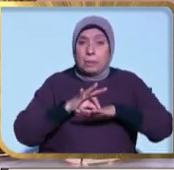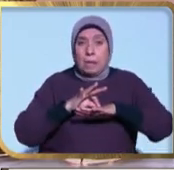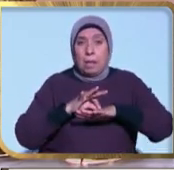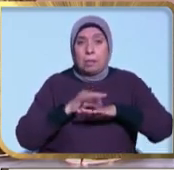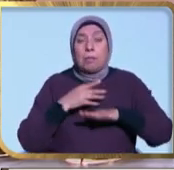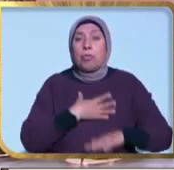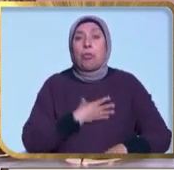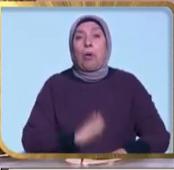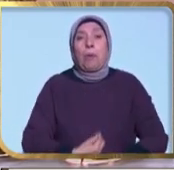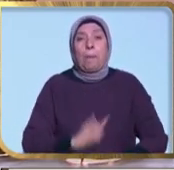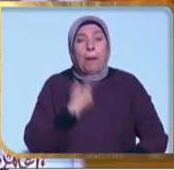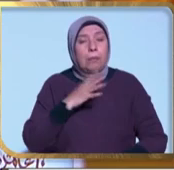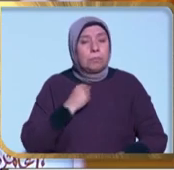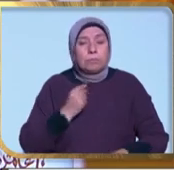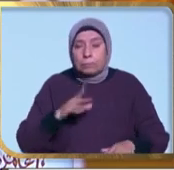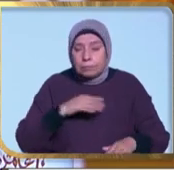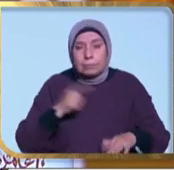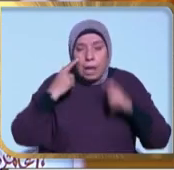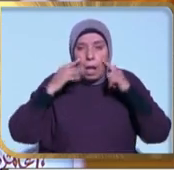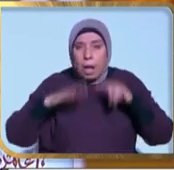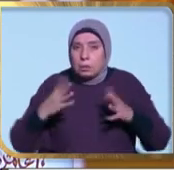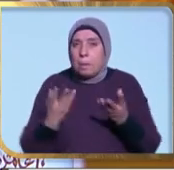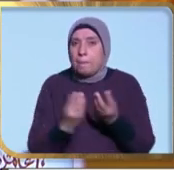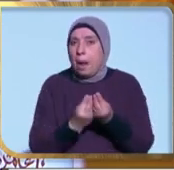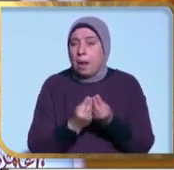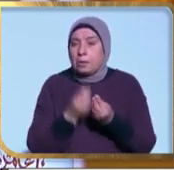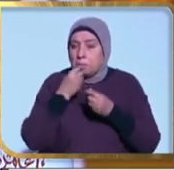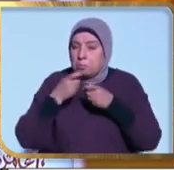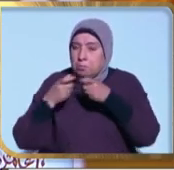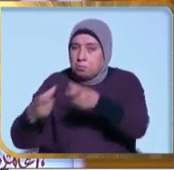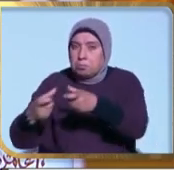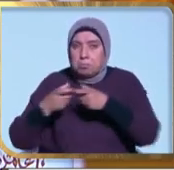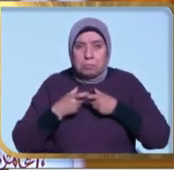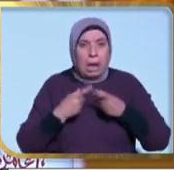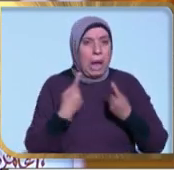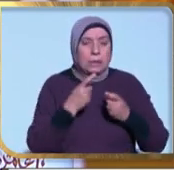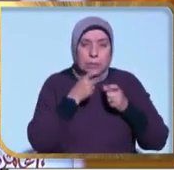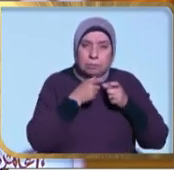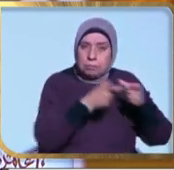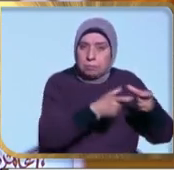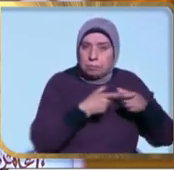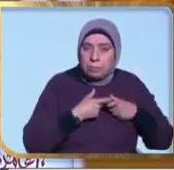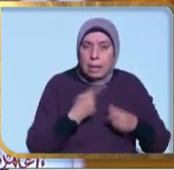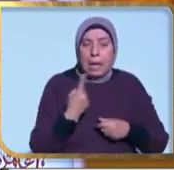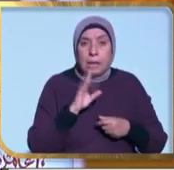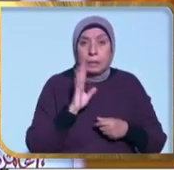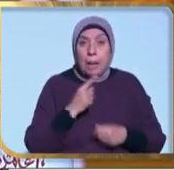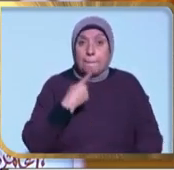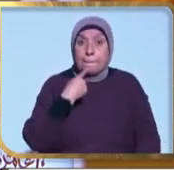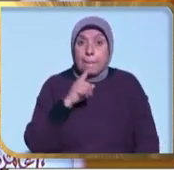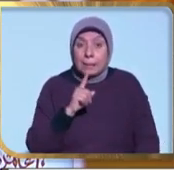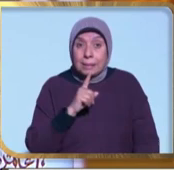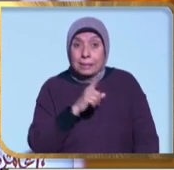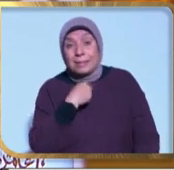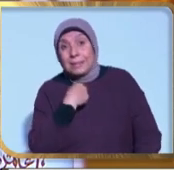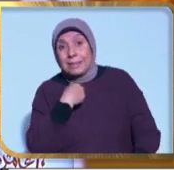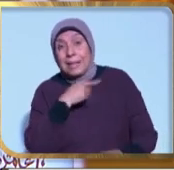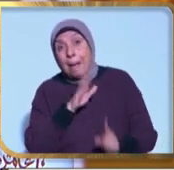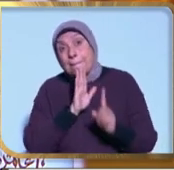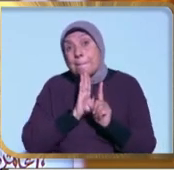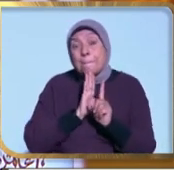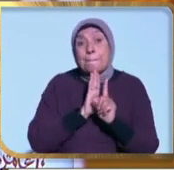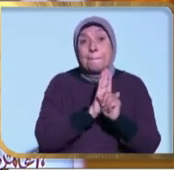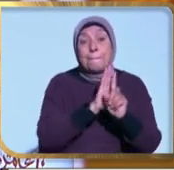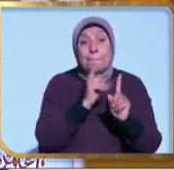من الموالاه الممنوع بل ده من البر والاحسان اللي حس عليه الشارع الشريف عشان كده برده في نفس الصوره يقول الله